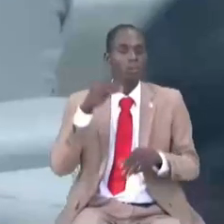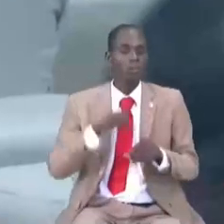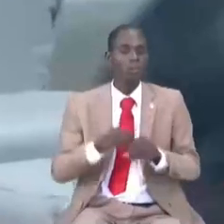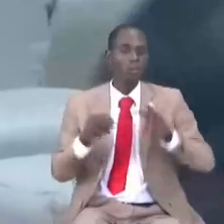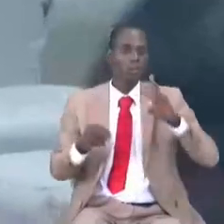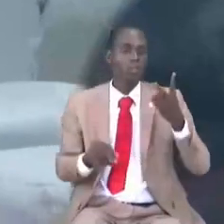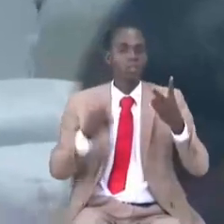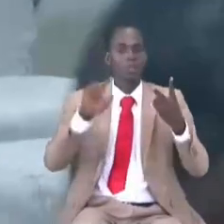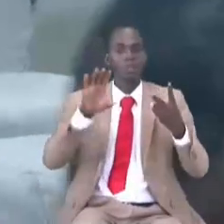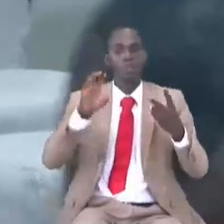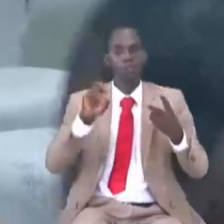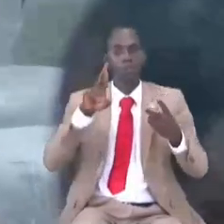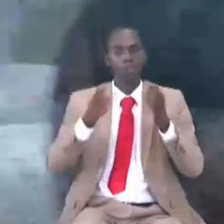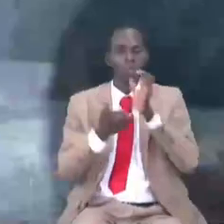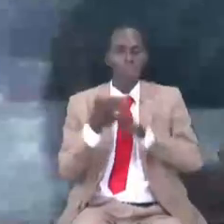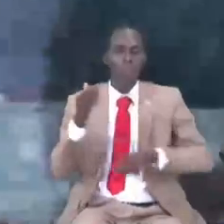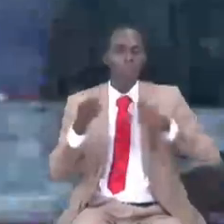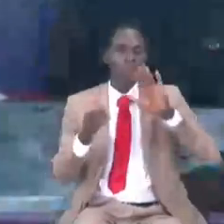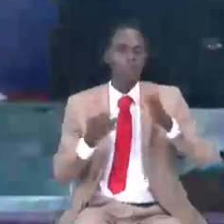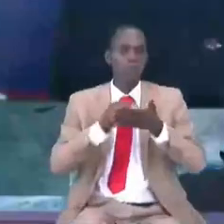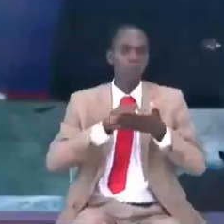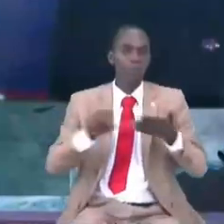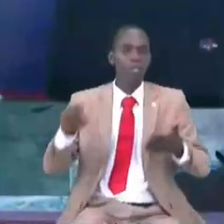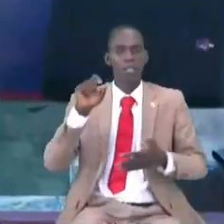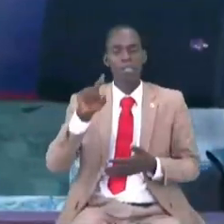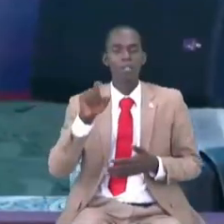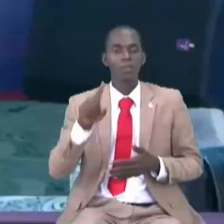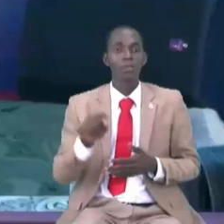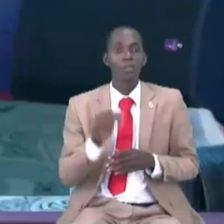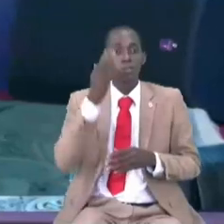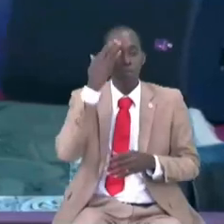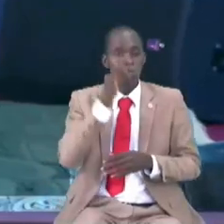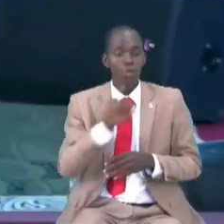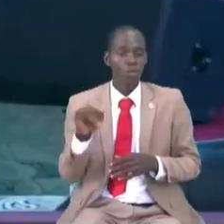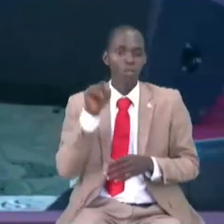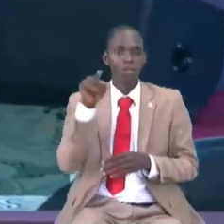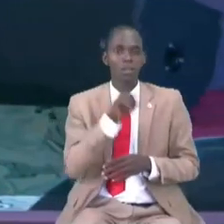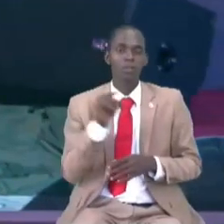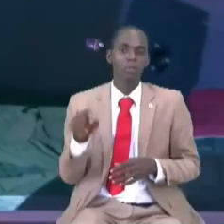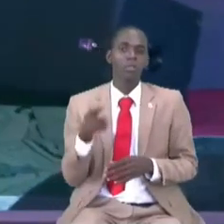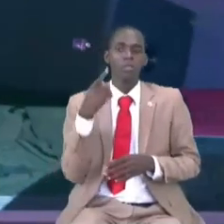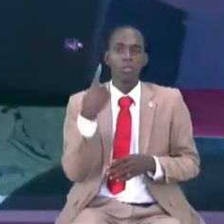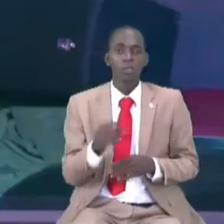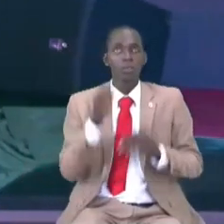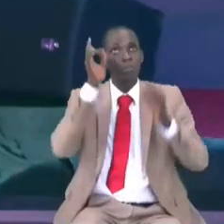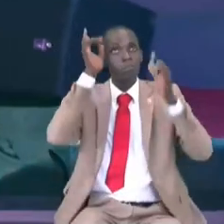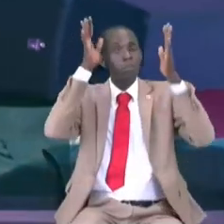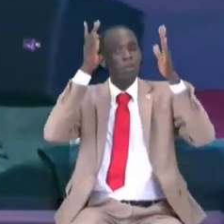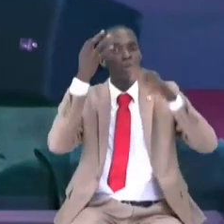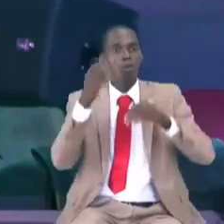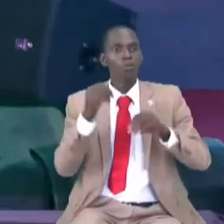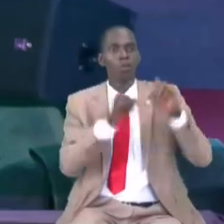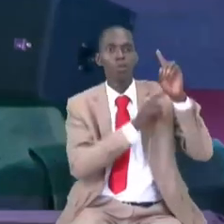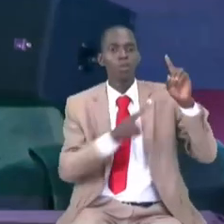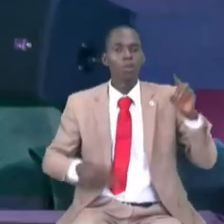5, verset 11. Connaissant donc la crainte du Seigneur, nous cherchons à convaincre les